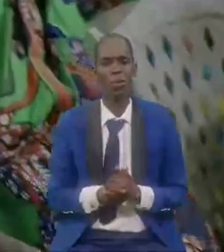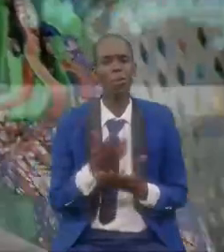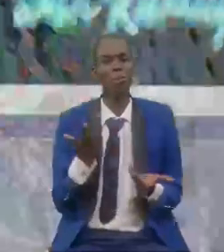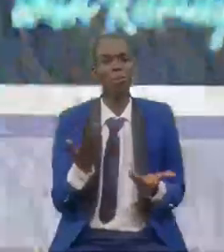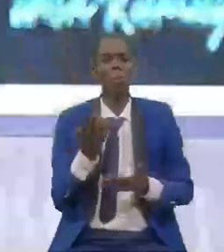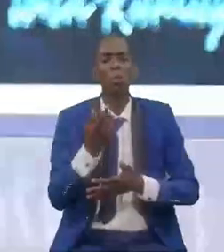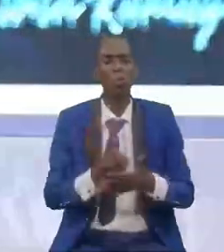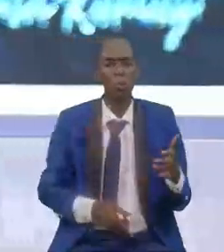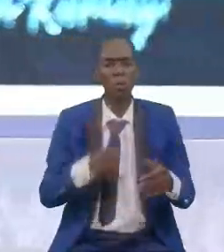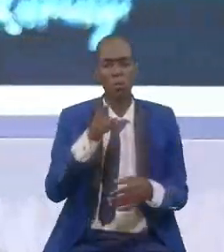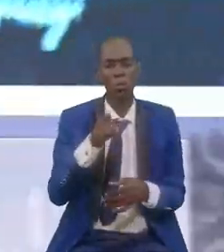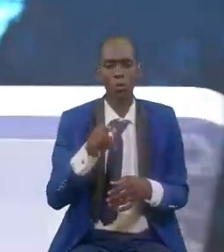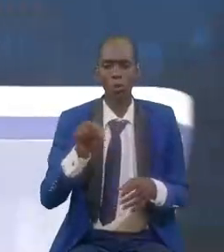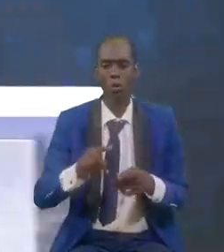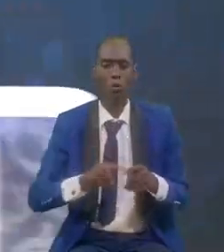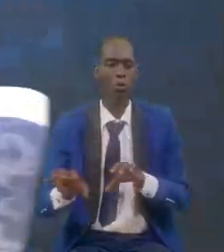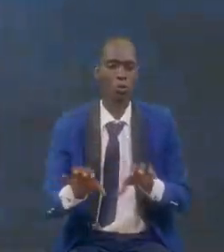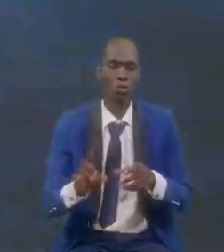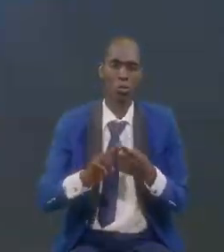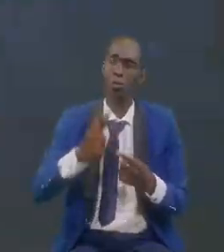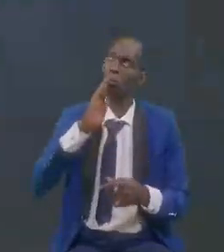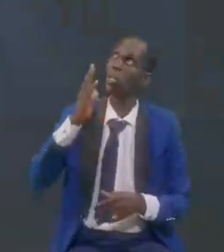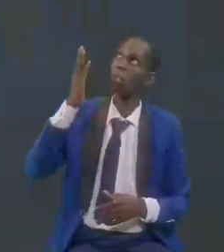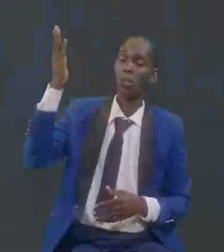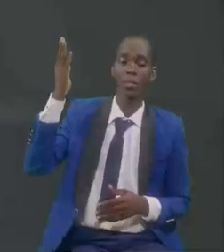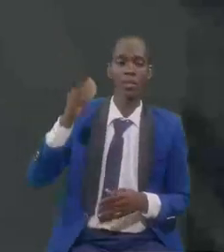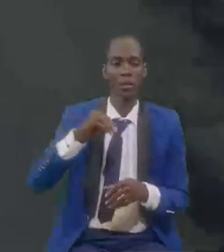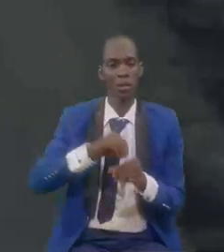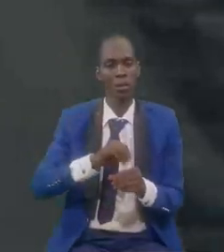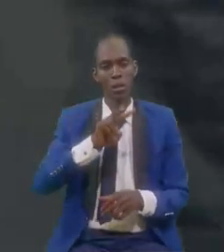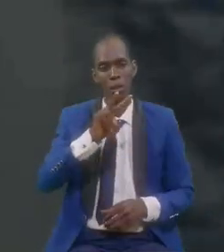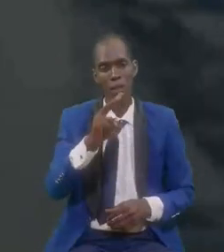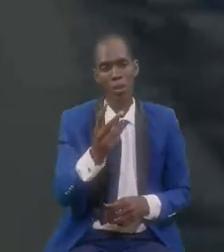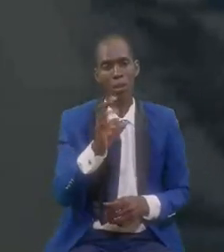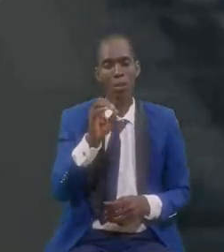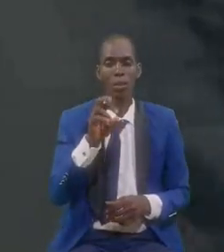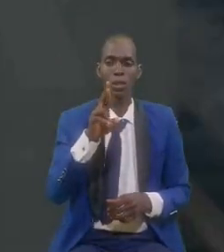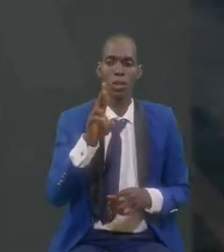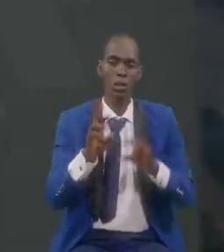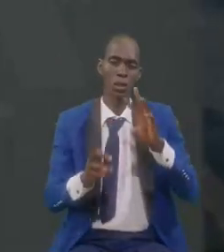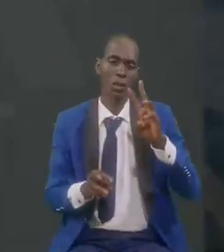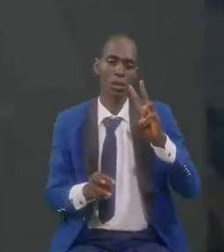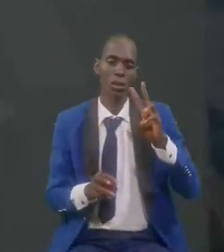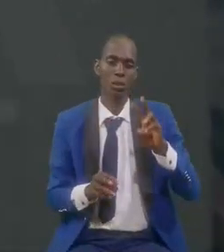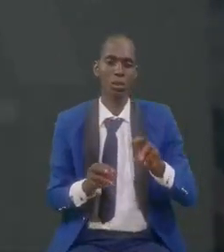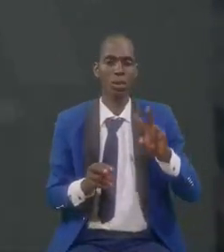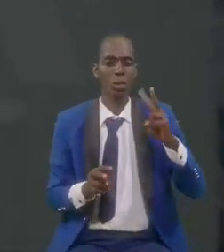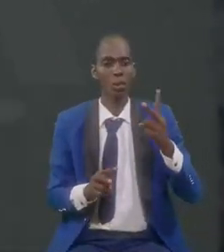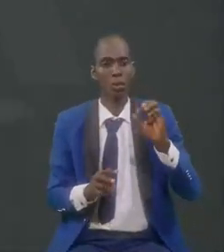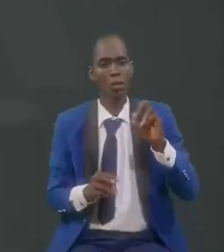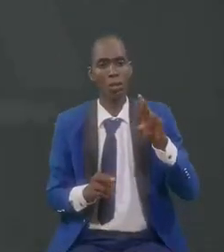Qu'est-ce qu'il faut pour être là? En 2 Corinthiens, chapitre 6, verset